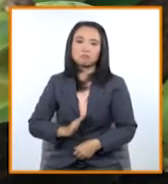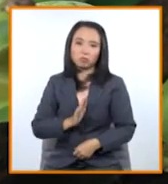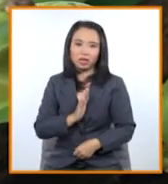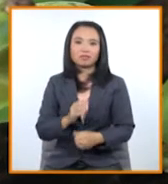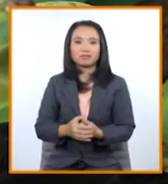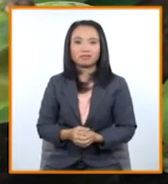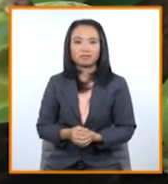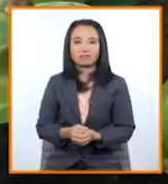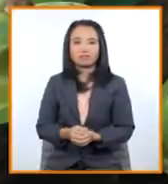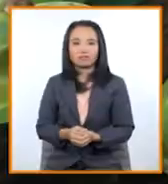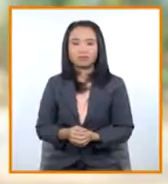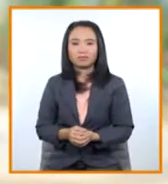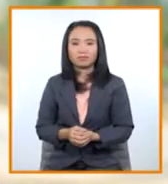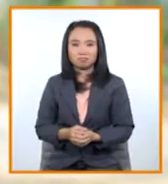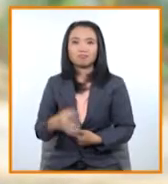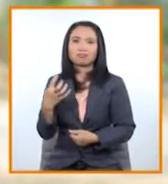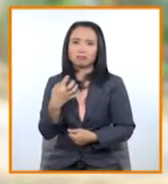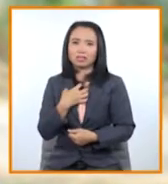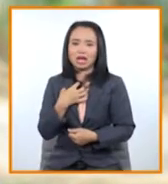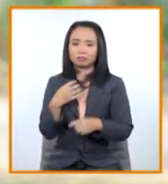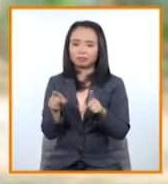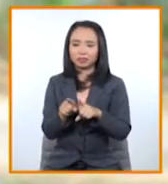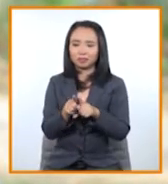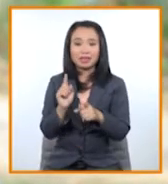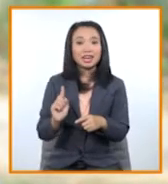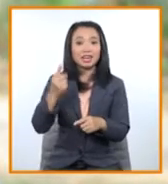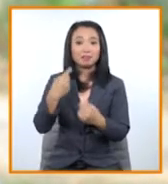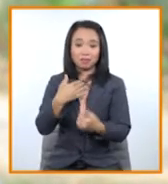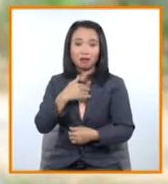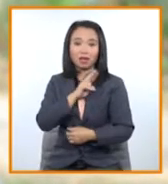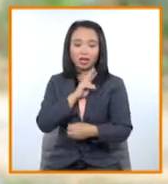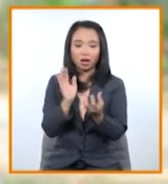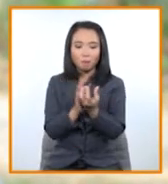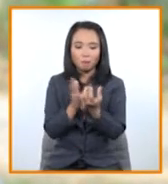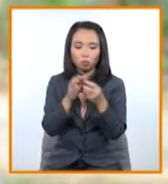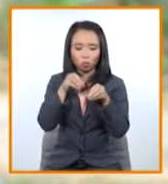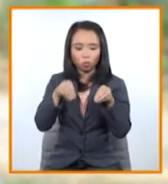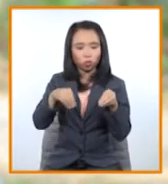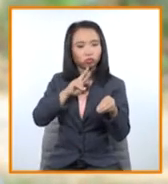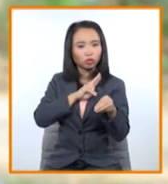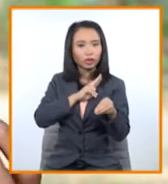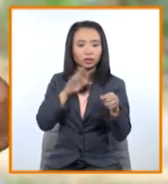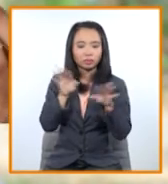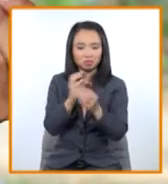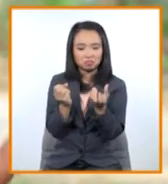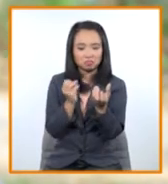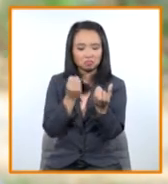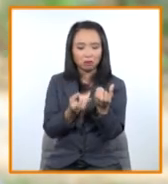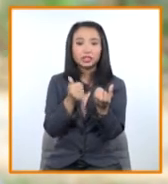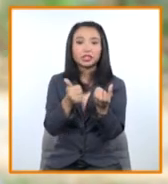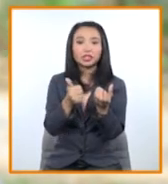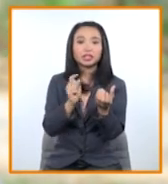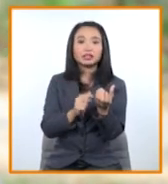ราอยากเป็นผู้ผลิตต้นทางที่มีคุณภาพโดยการเริ่มการพวกผัก